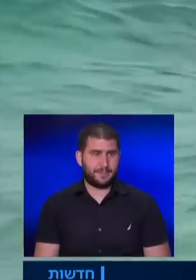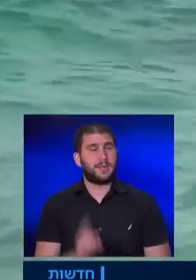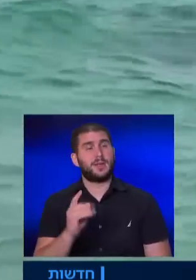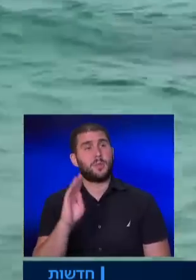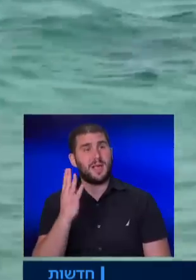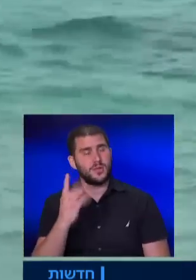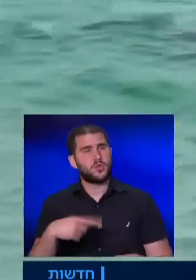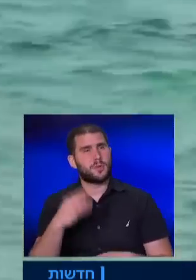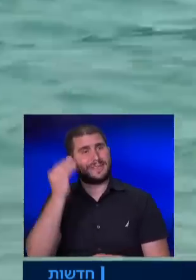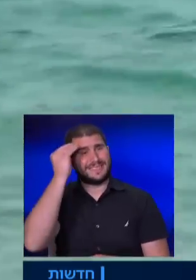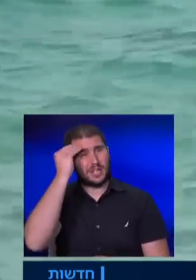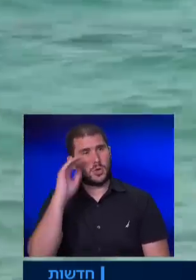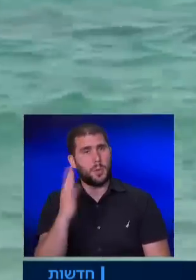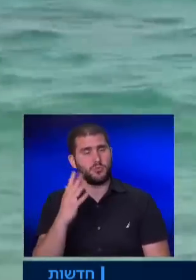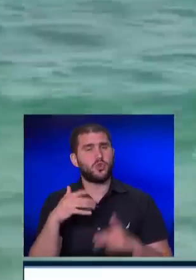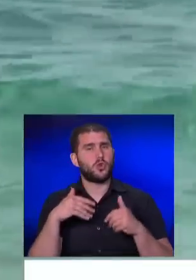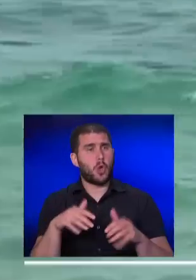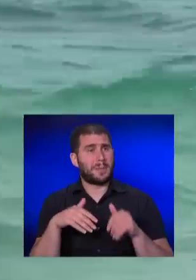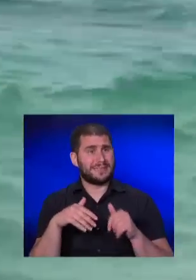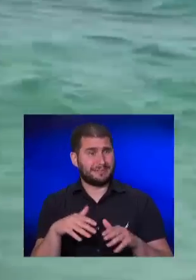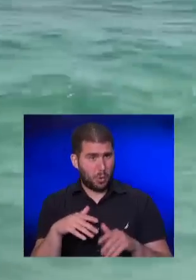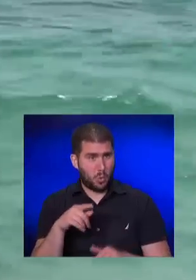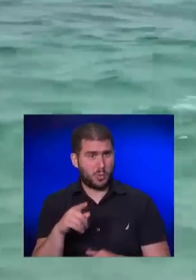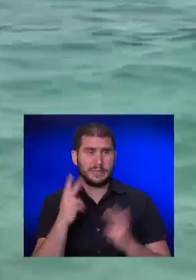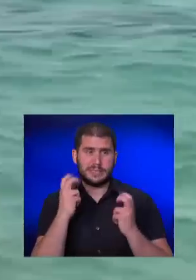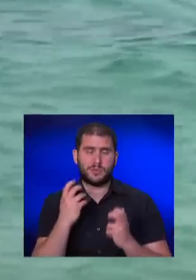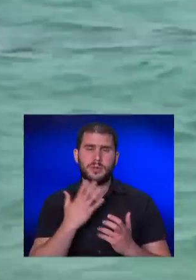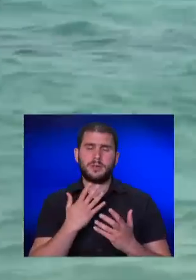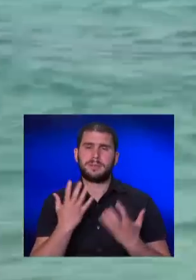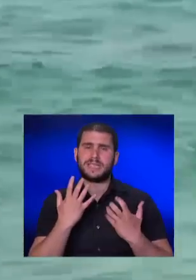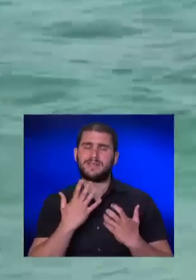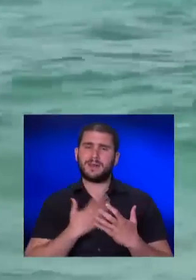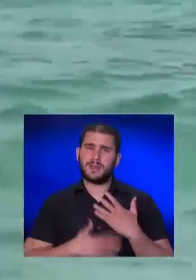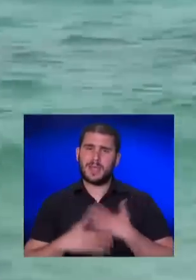ברביעי יום הזיכרון ובחמישי ביום העצמאות, צפוי מזג אוויר נוח.